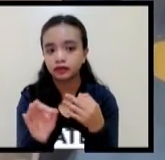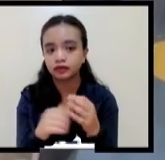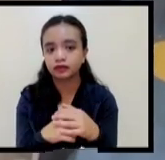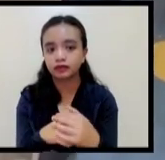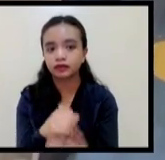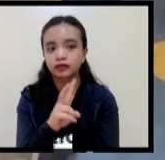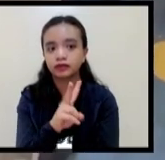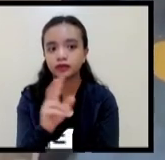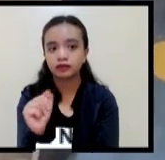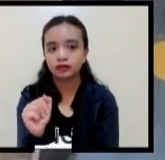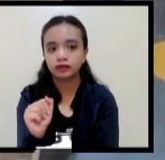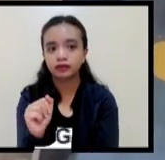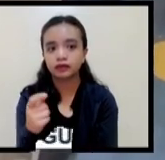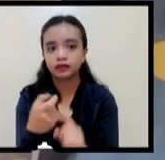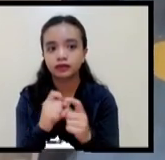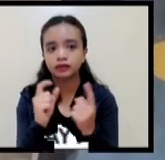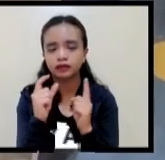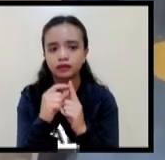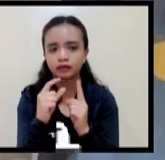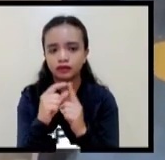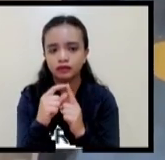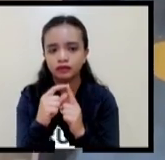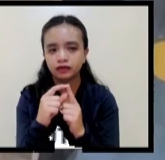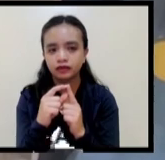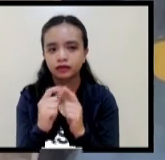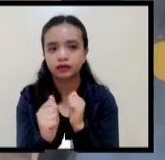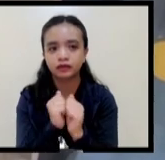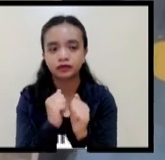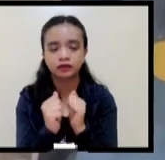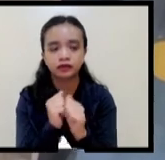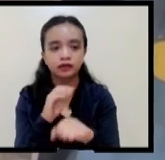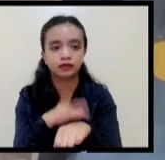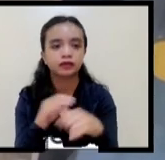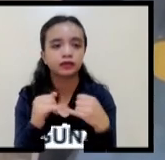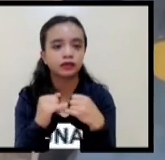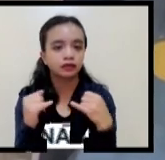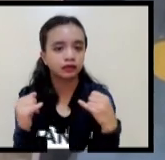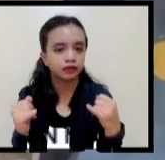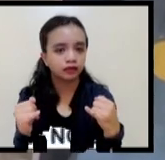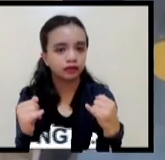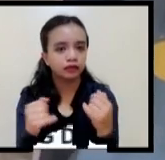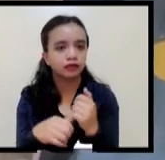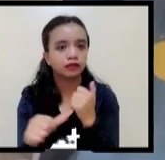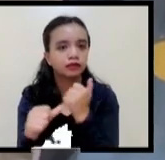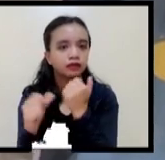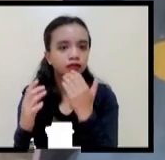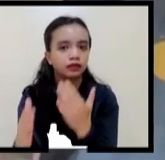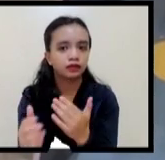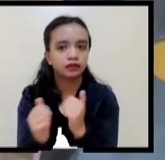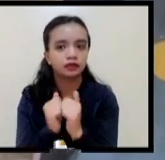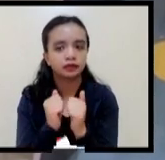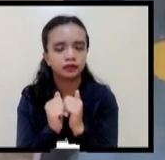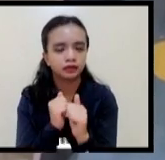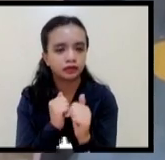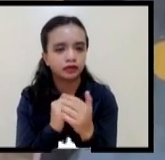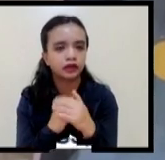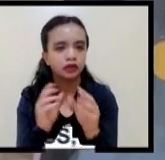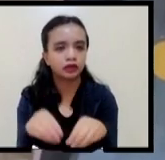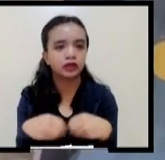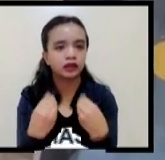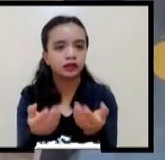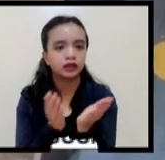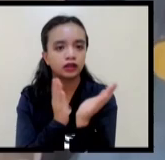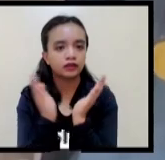virtual assistant from its term, virtual meaning online or remote, assistant naman. So kumbaga yung service na pinoprovide mo